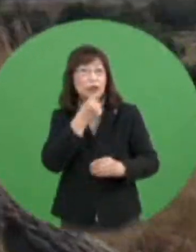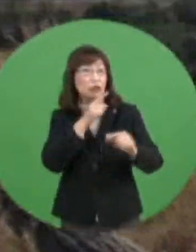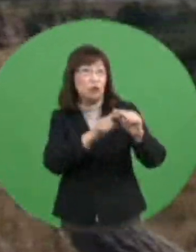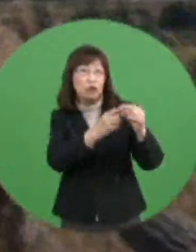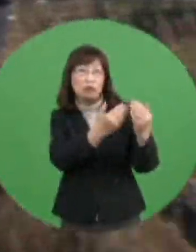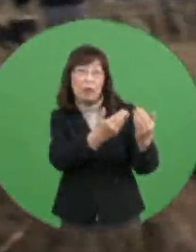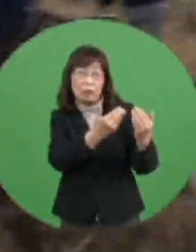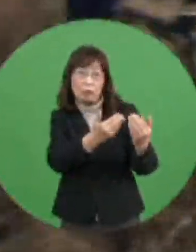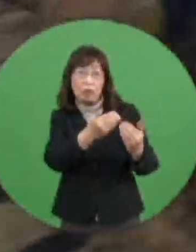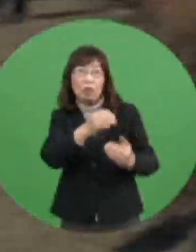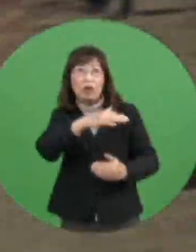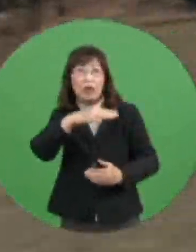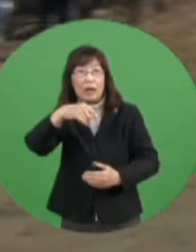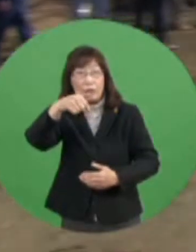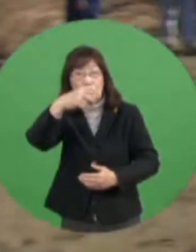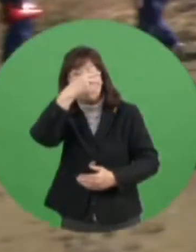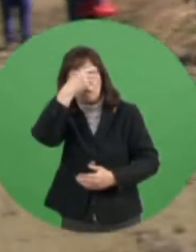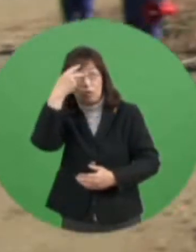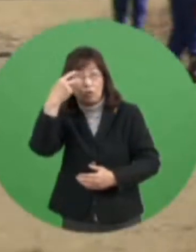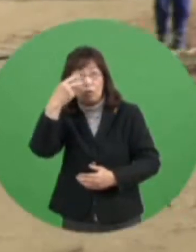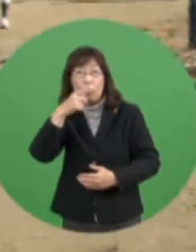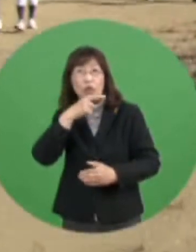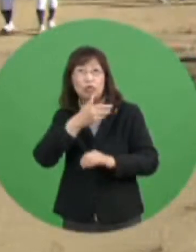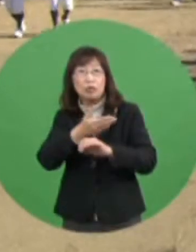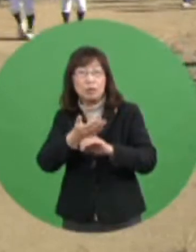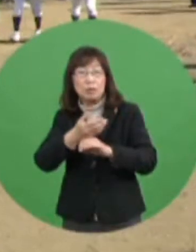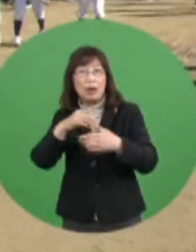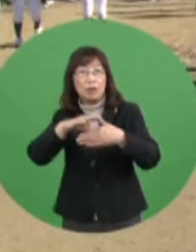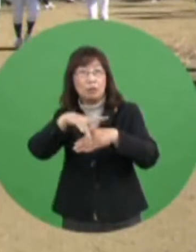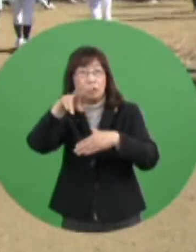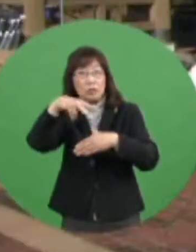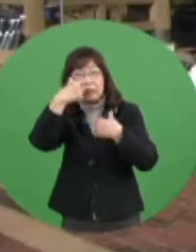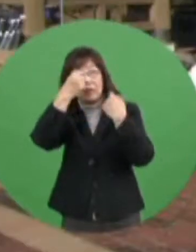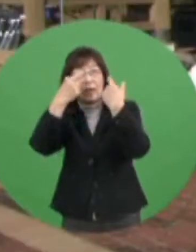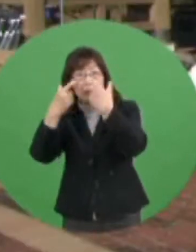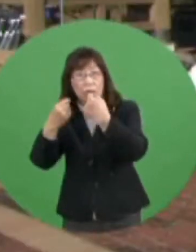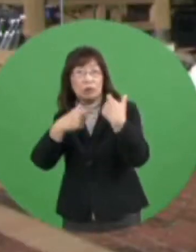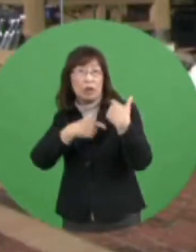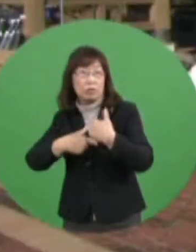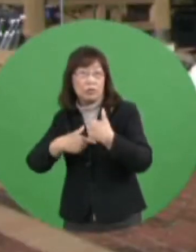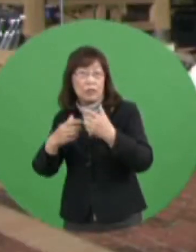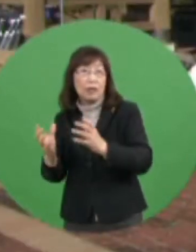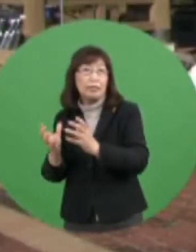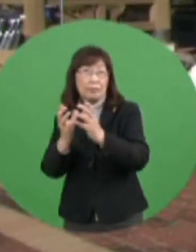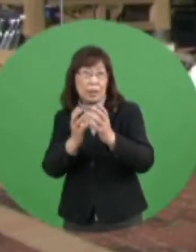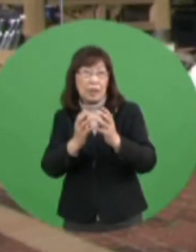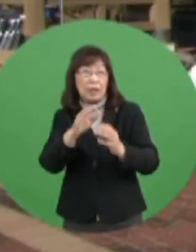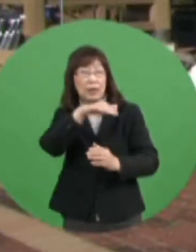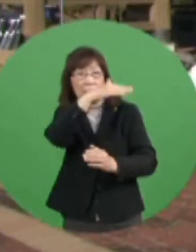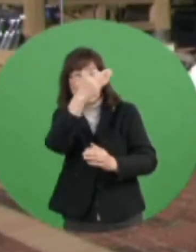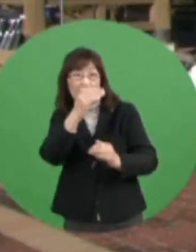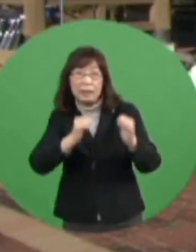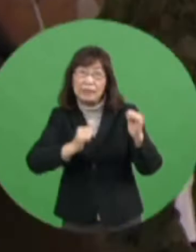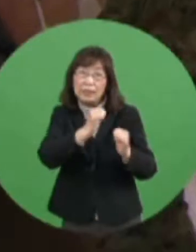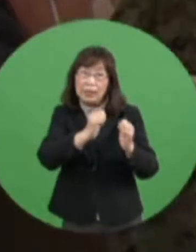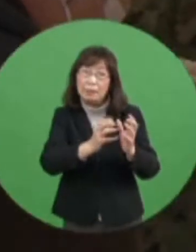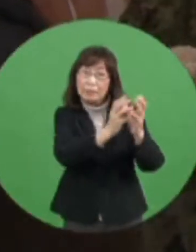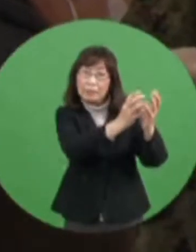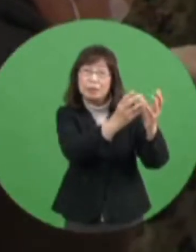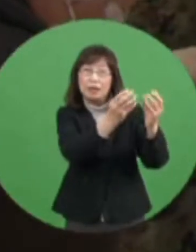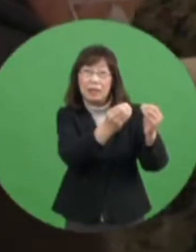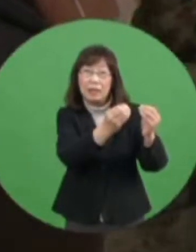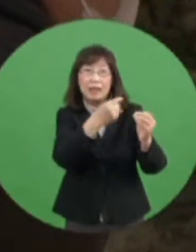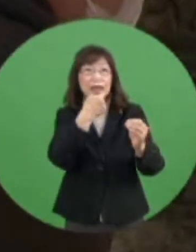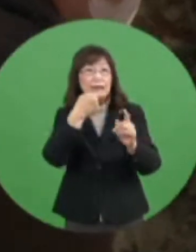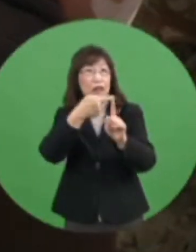や海部高校、徳島文理大学の学生も参加し高台へ避難しました。赤十字